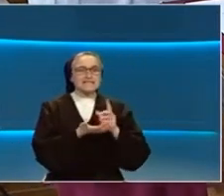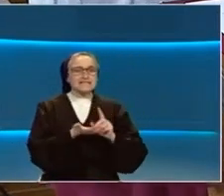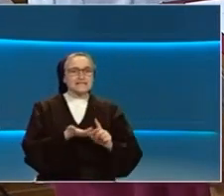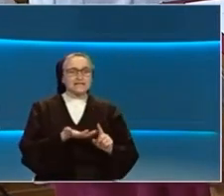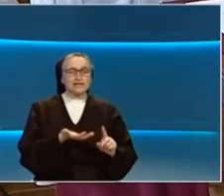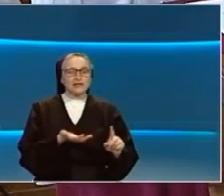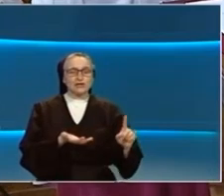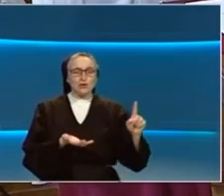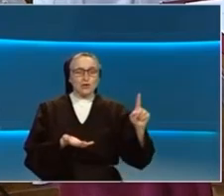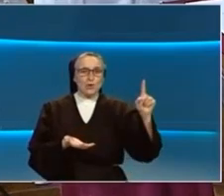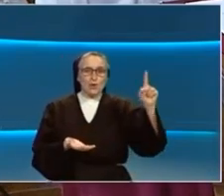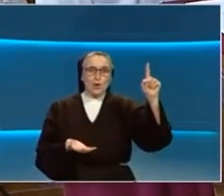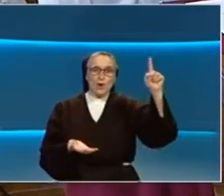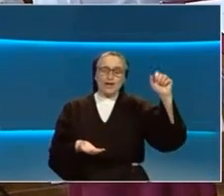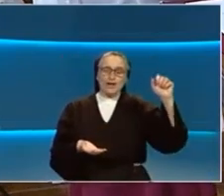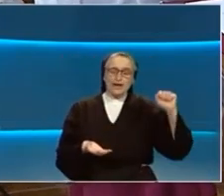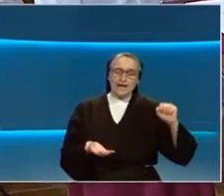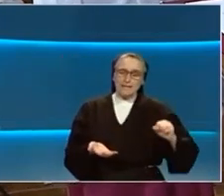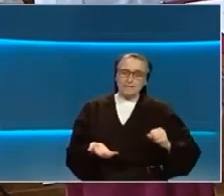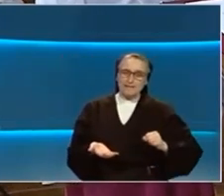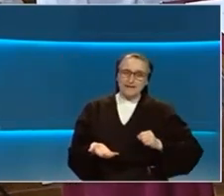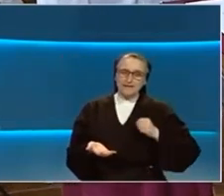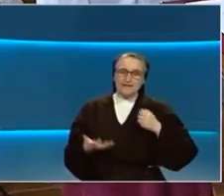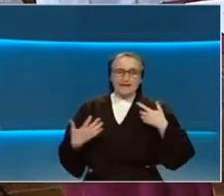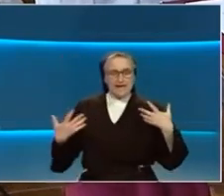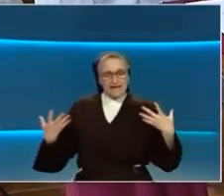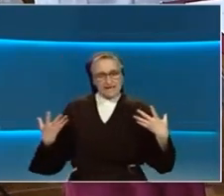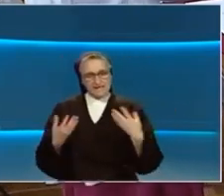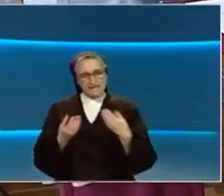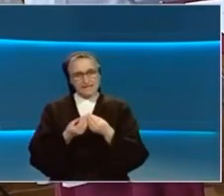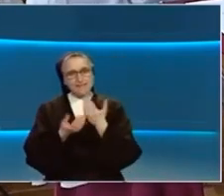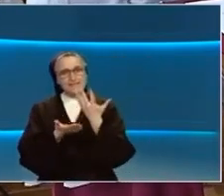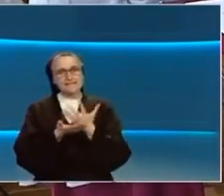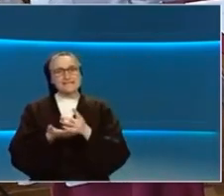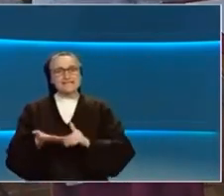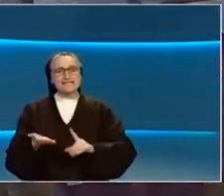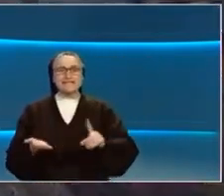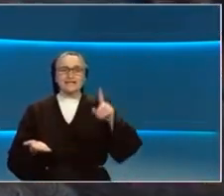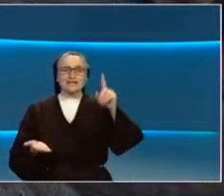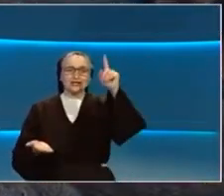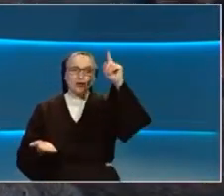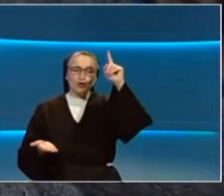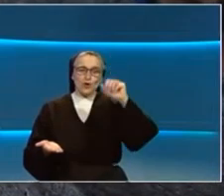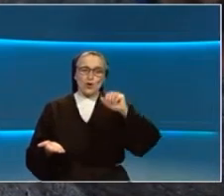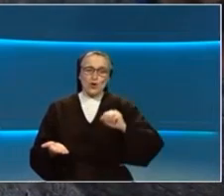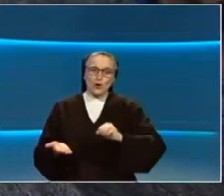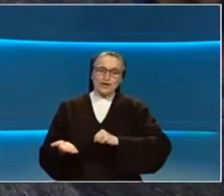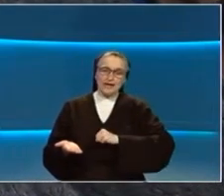Thank you.